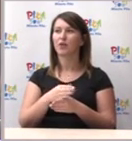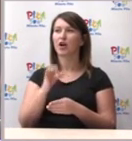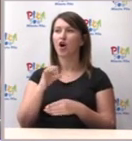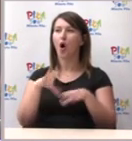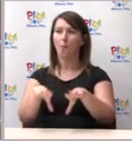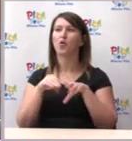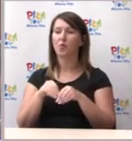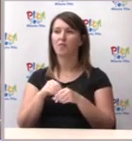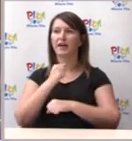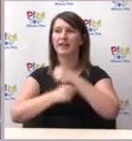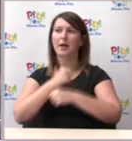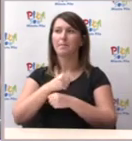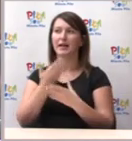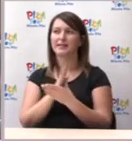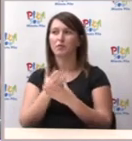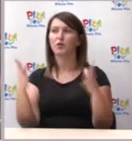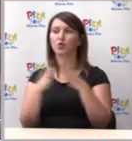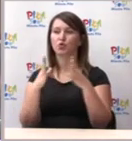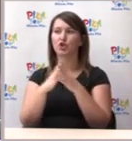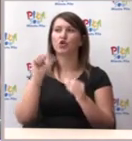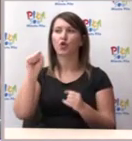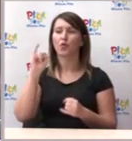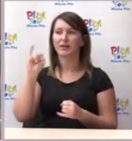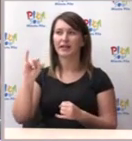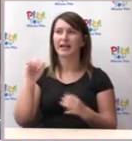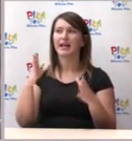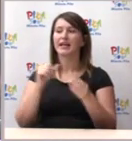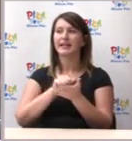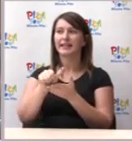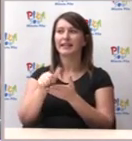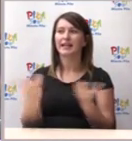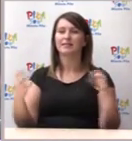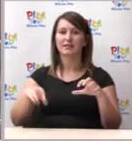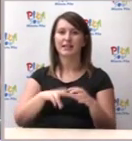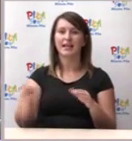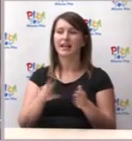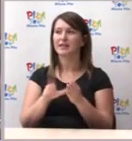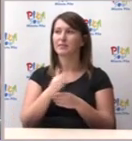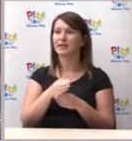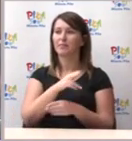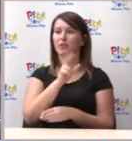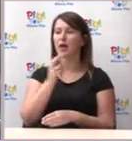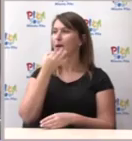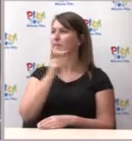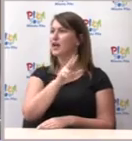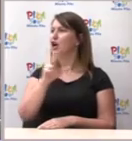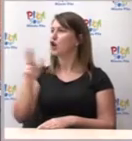Rady Miasta Piły, druk nr 288. Czy do tego punktu ktoś z Państwa chciałby zabrać głos?